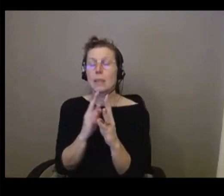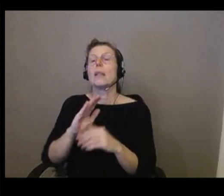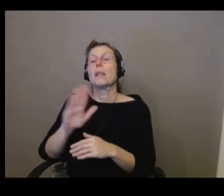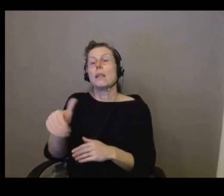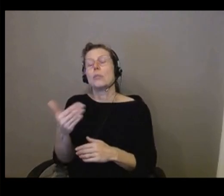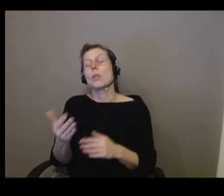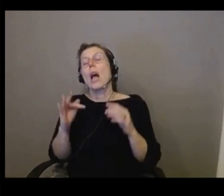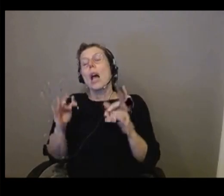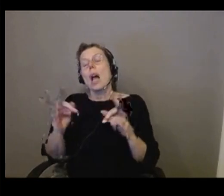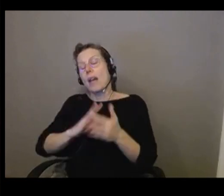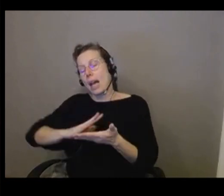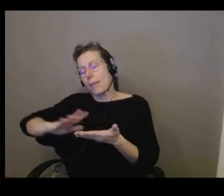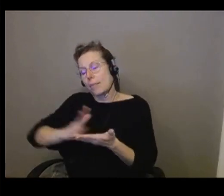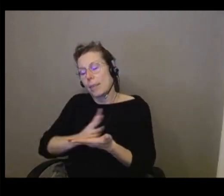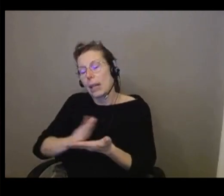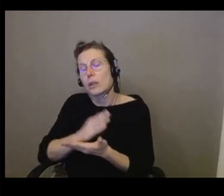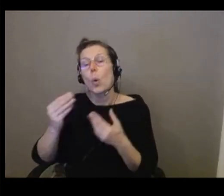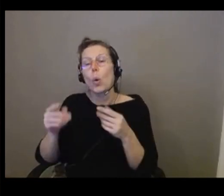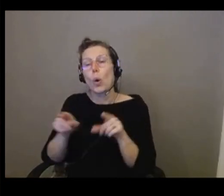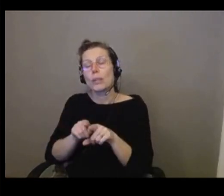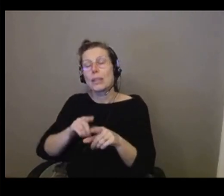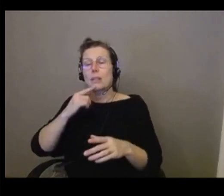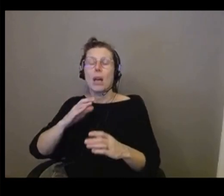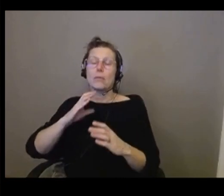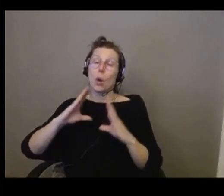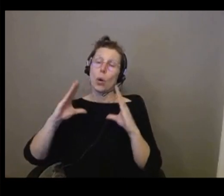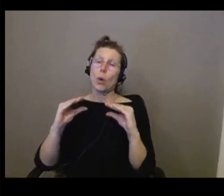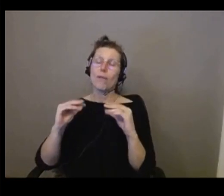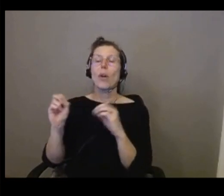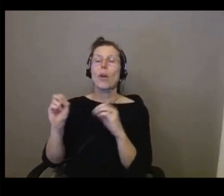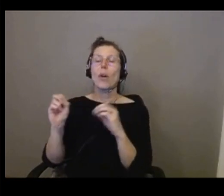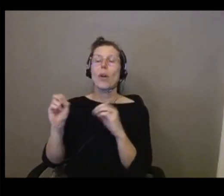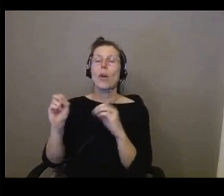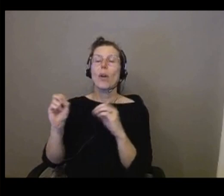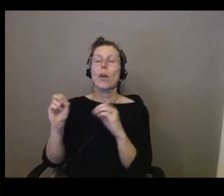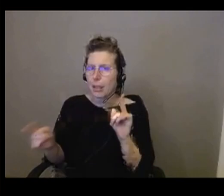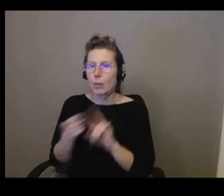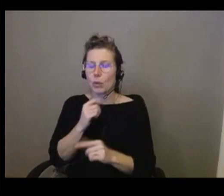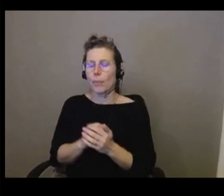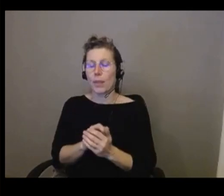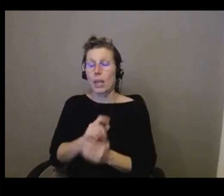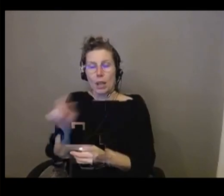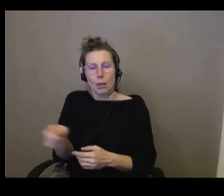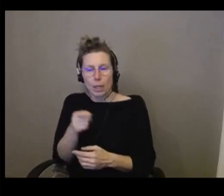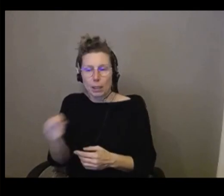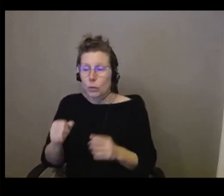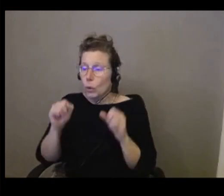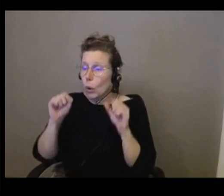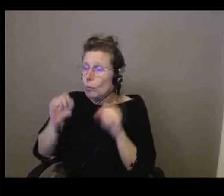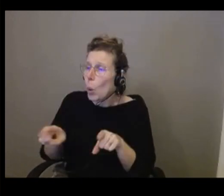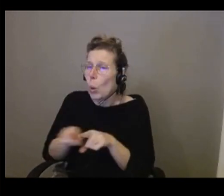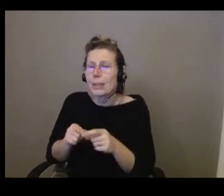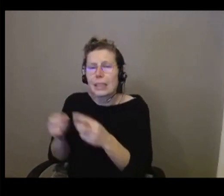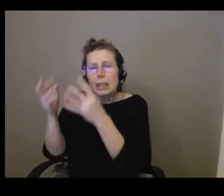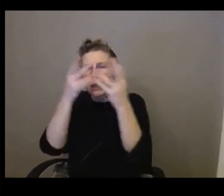est centrale. Ça permet évidemment de calculer des itinéraires accessibles, de remonter de la disponibilité d'équipements en temps